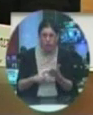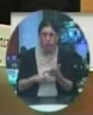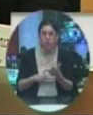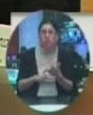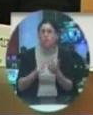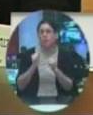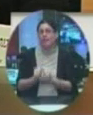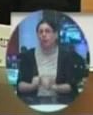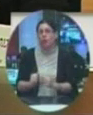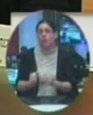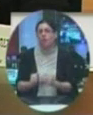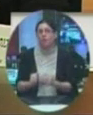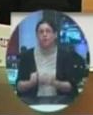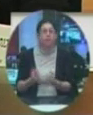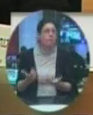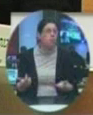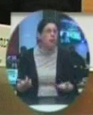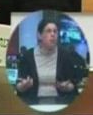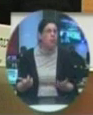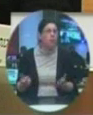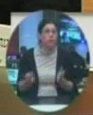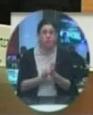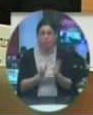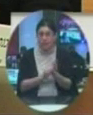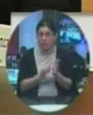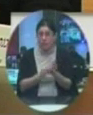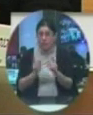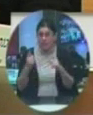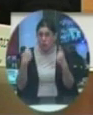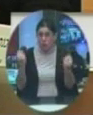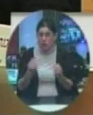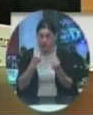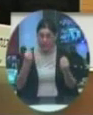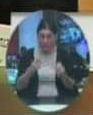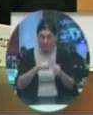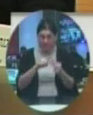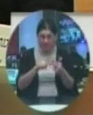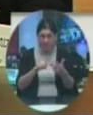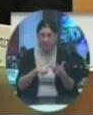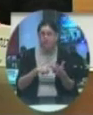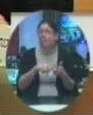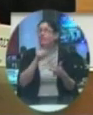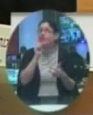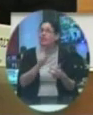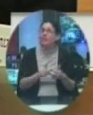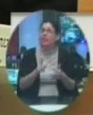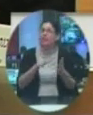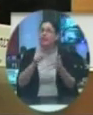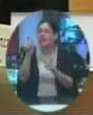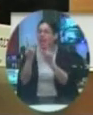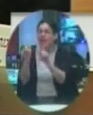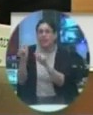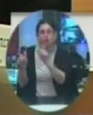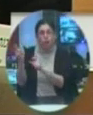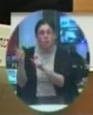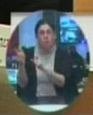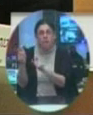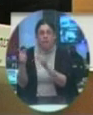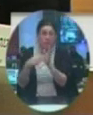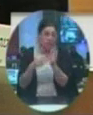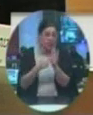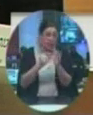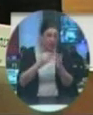ובטיחות. אלא מה, שכדי שיקרו הדברים האלה, בסוף צריך את הגורם האנושי. הרי מאחורי כל